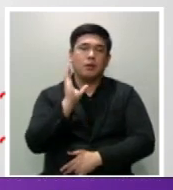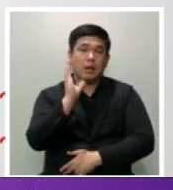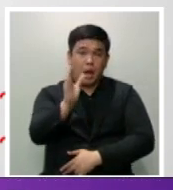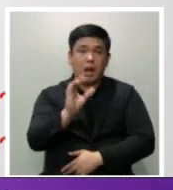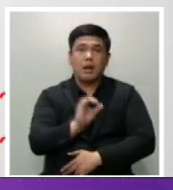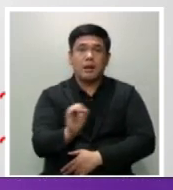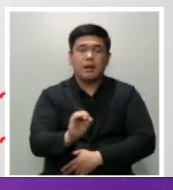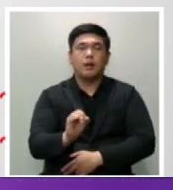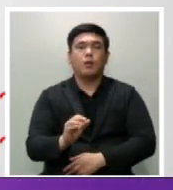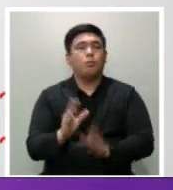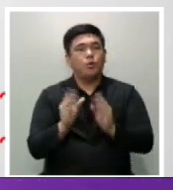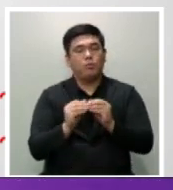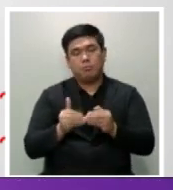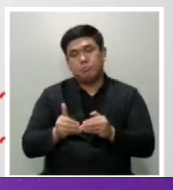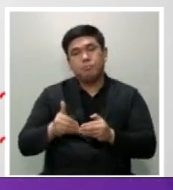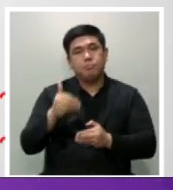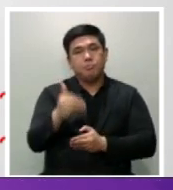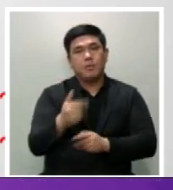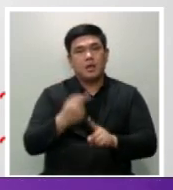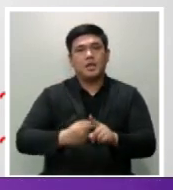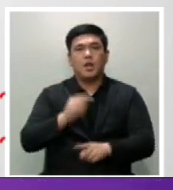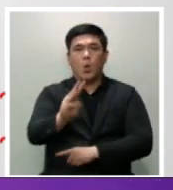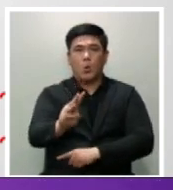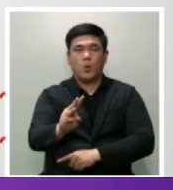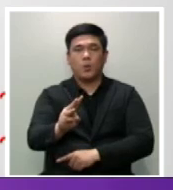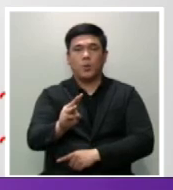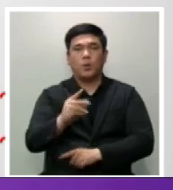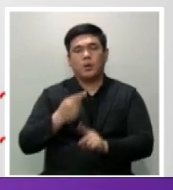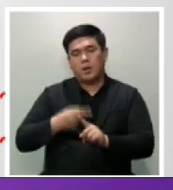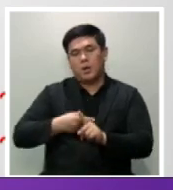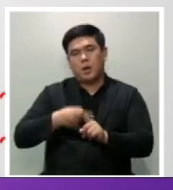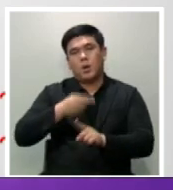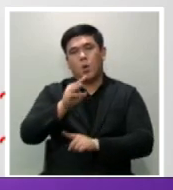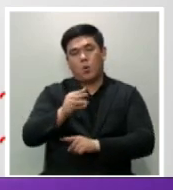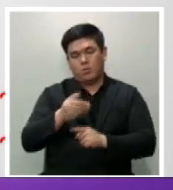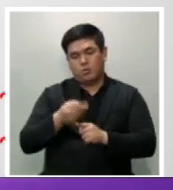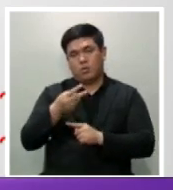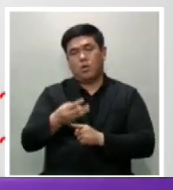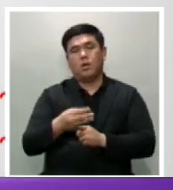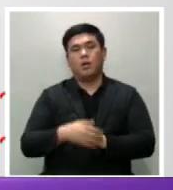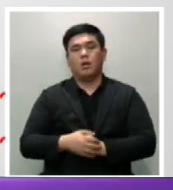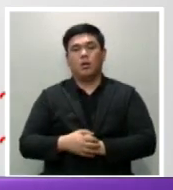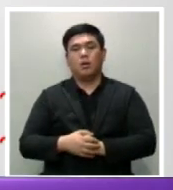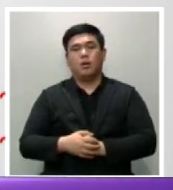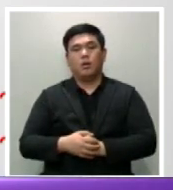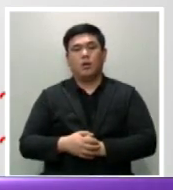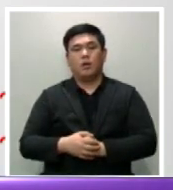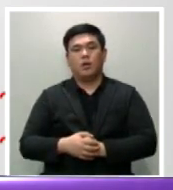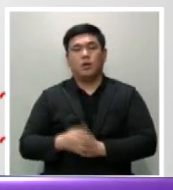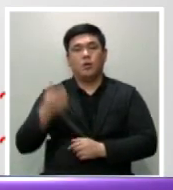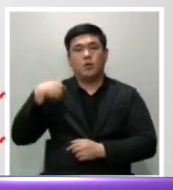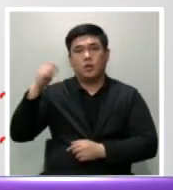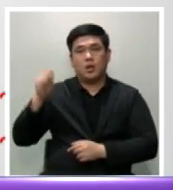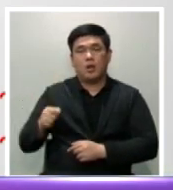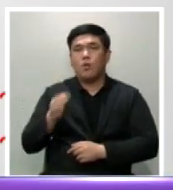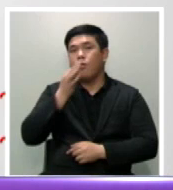ระยะเวลาทิ้งไปอีกประมาณ6เดือนอัยการยื่นฟ้องฟิลิปมอริสในเดือนม